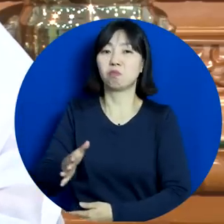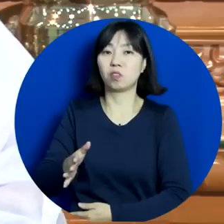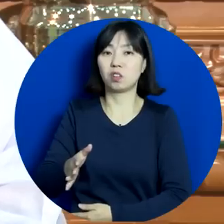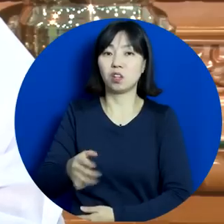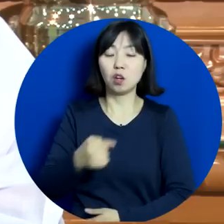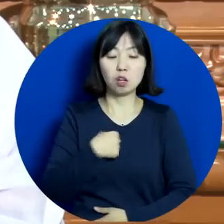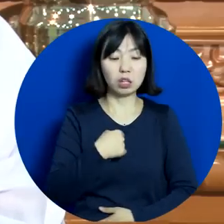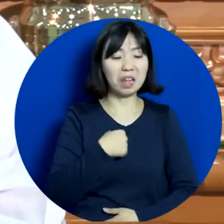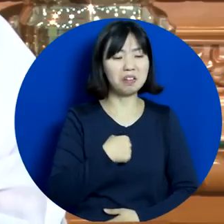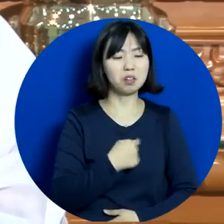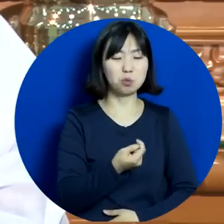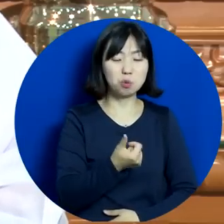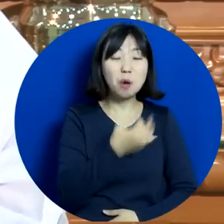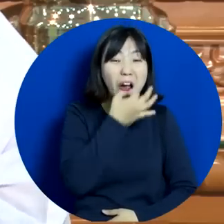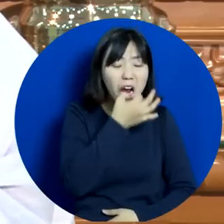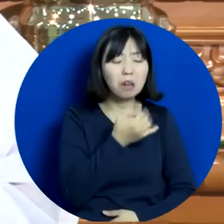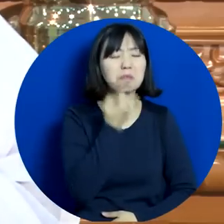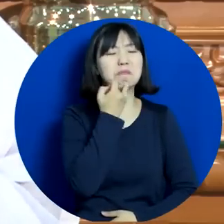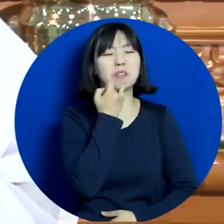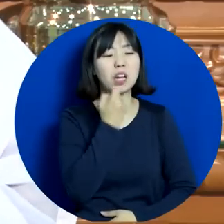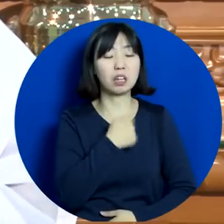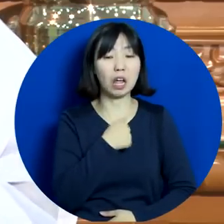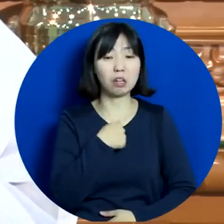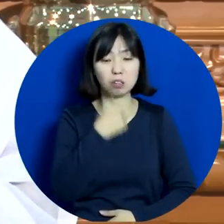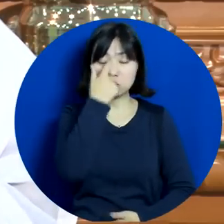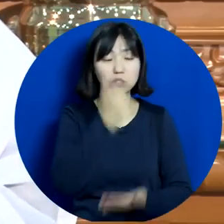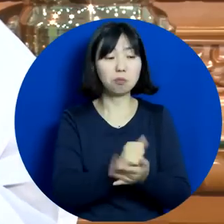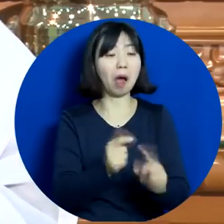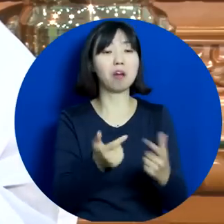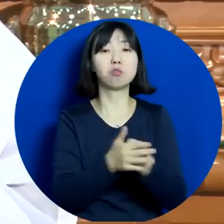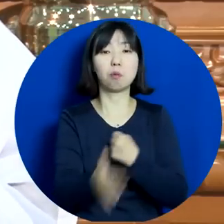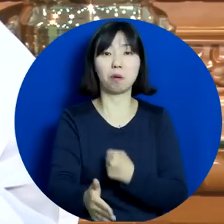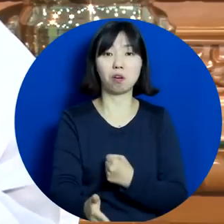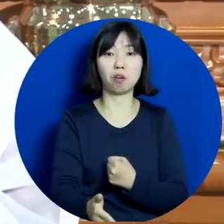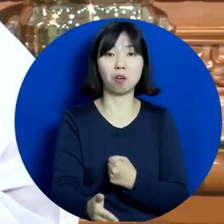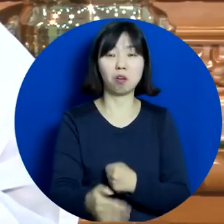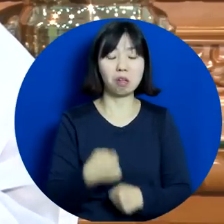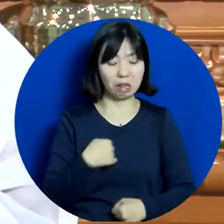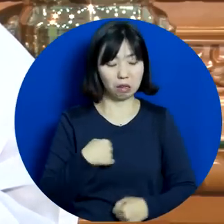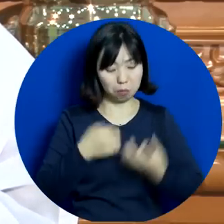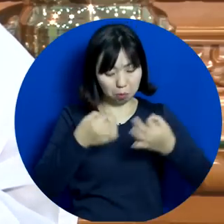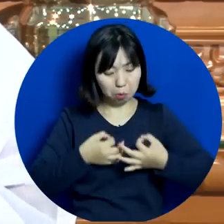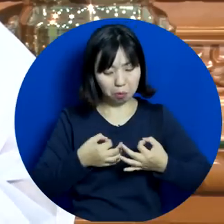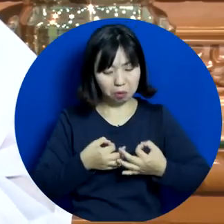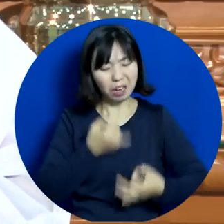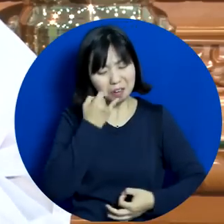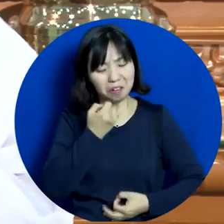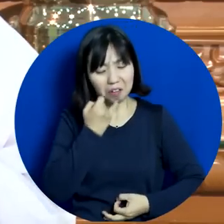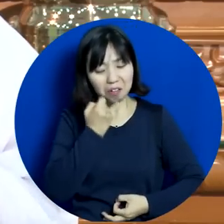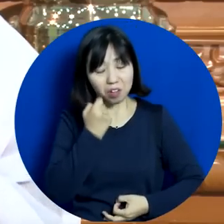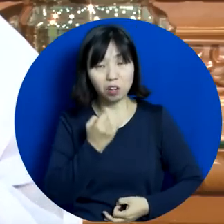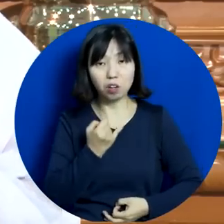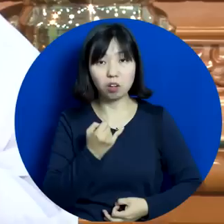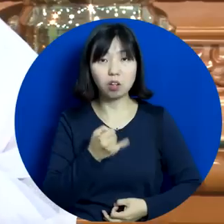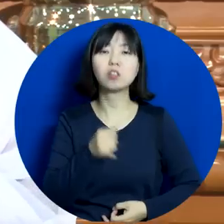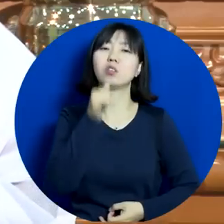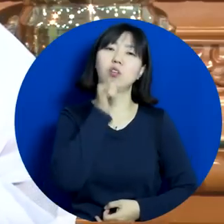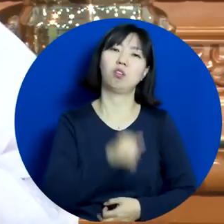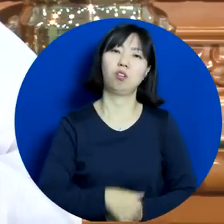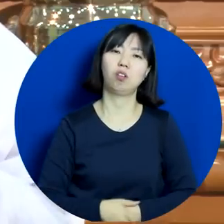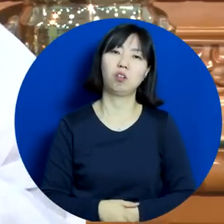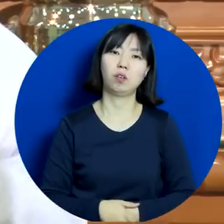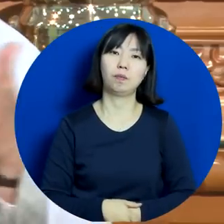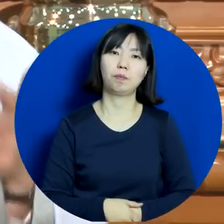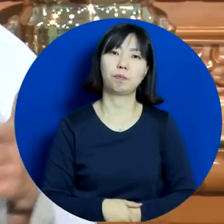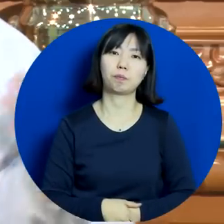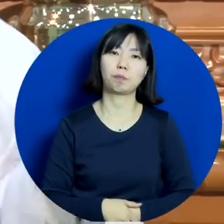내고도 합리화하고, 여러분들은 자기가 한 거를 합리화한다. 그러니까 변하려고 안 하고, 여러분도